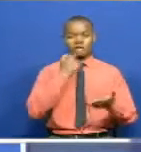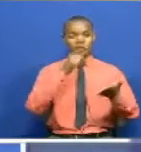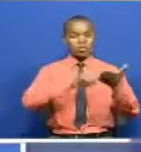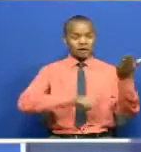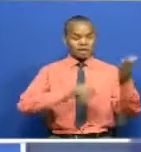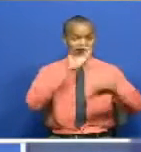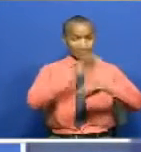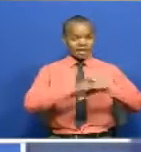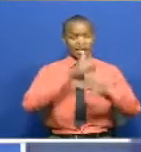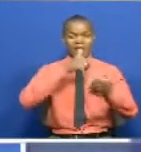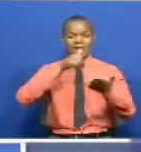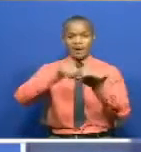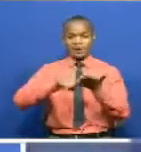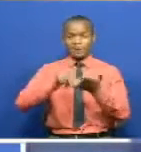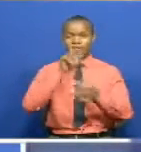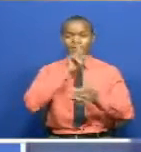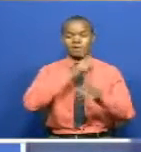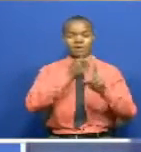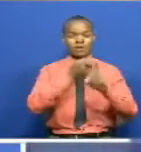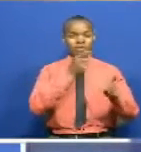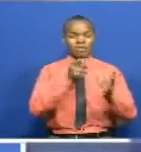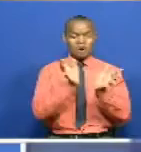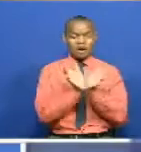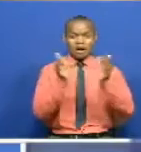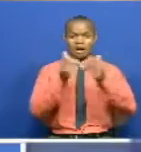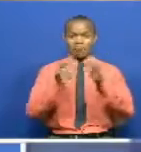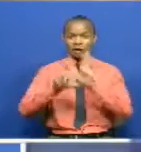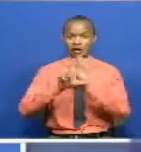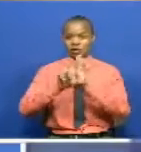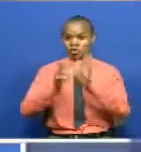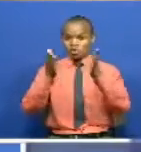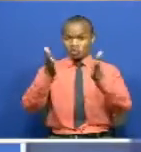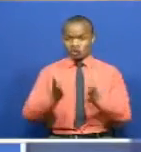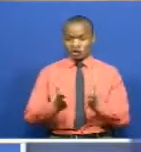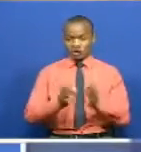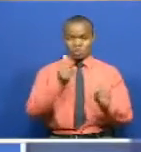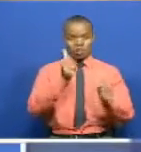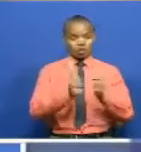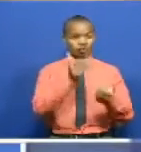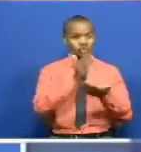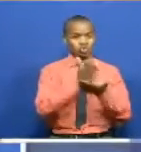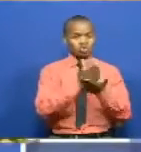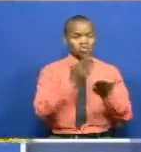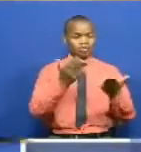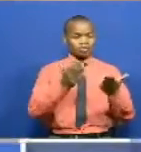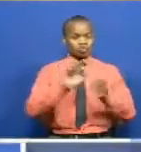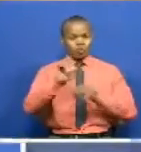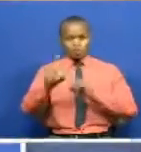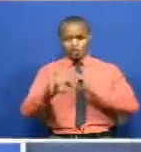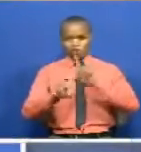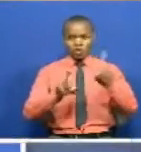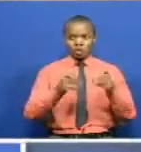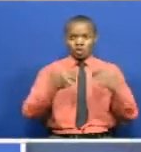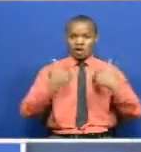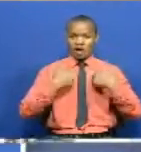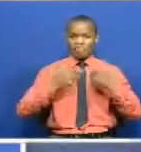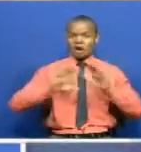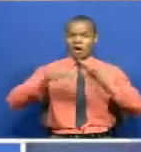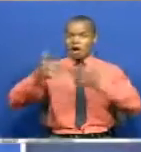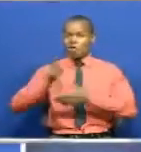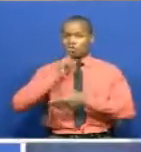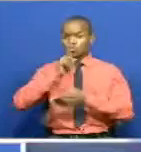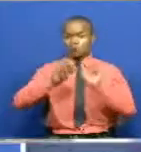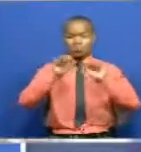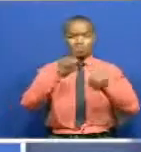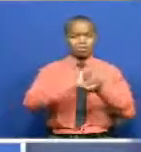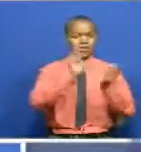huo kutoka kwa kampuni ya mawakili ya Kisilu Wandati ambayo ilibua maswali kuhusiana na uhalali wa kutekeleza